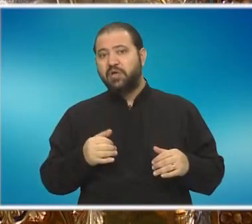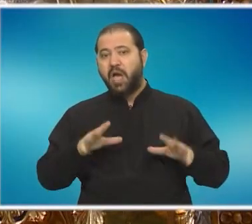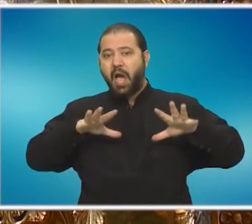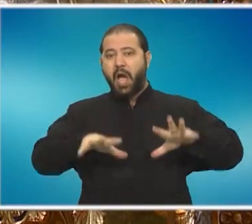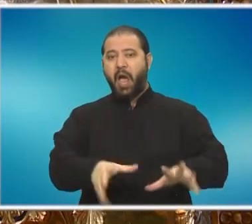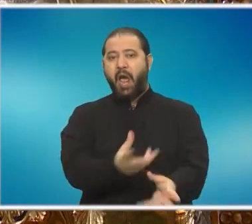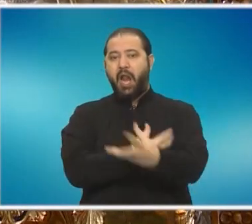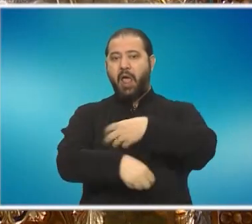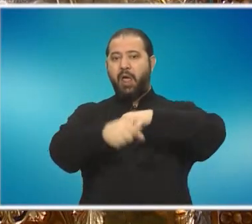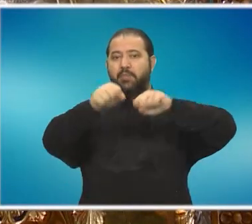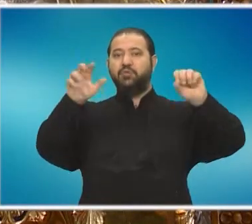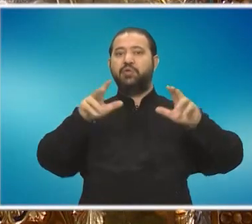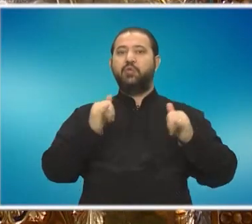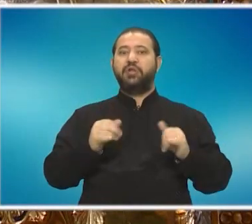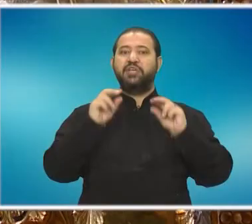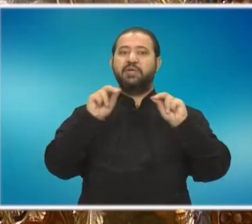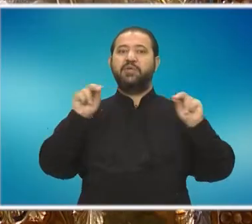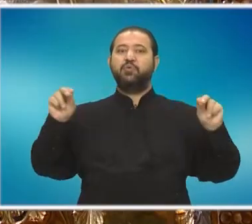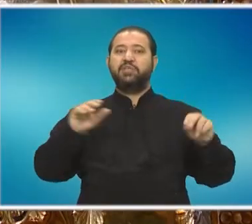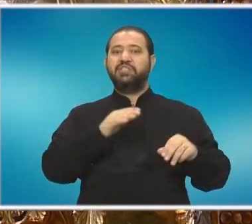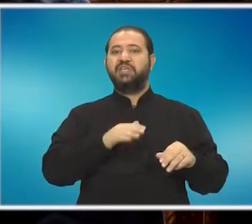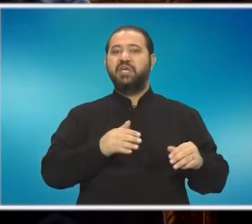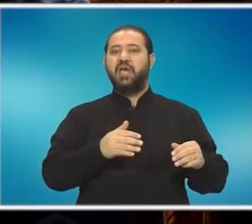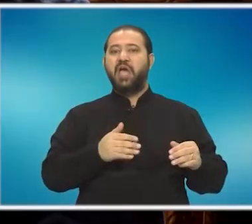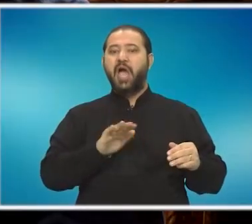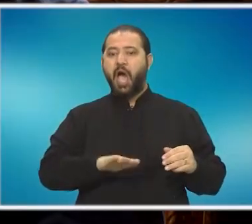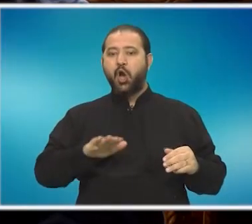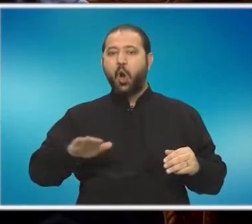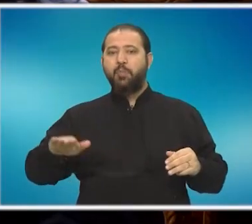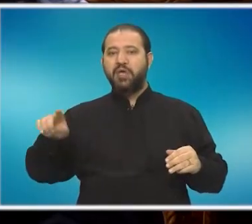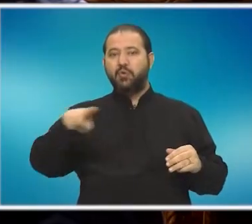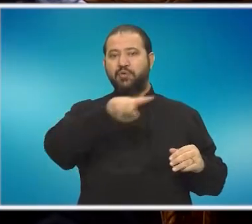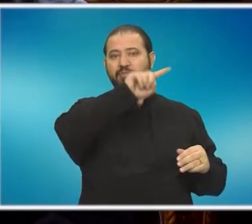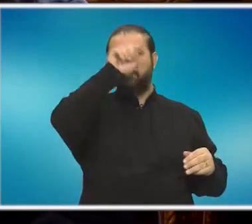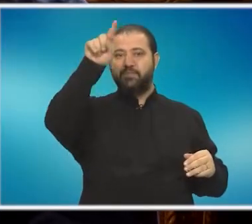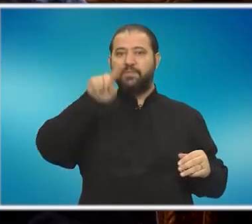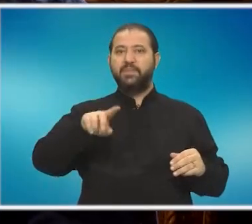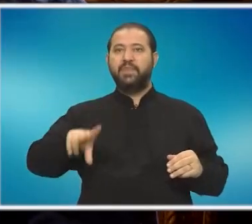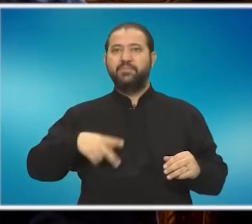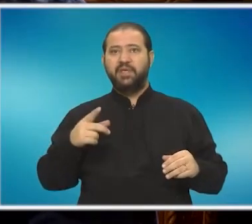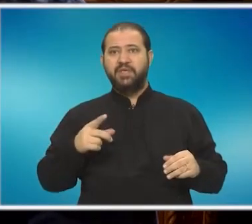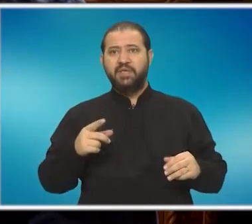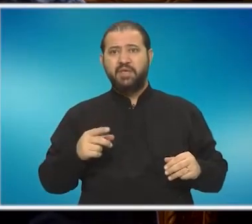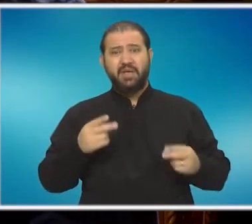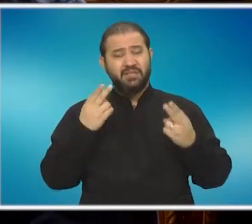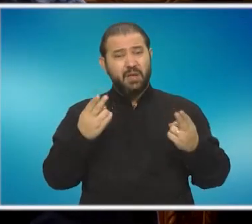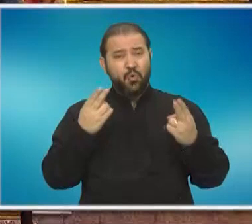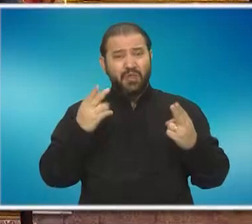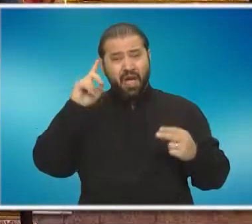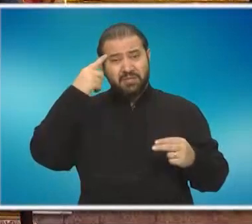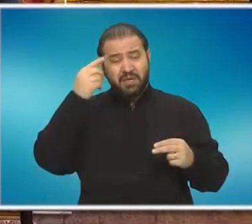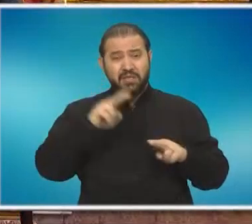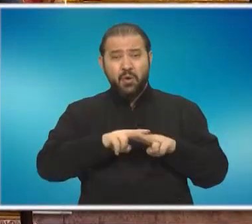al mântuirii cu această mărturisire a copiilor? Este interesant dacă ne-am gândit cum l-au primit pe